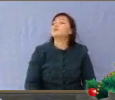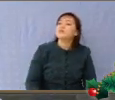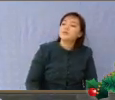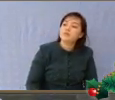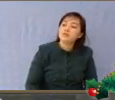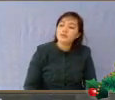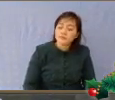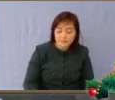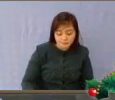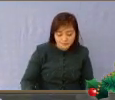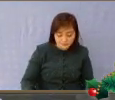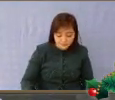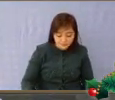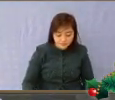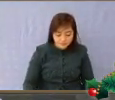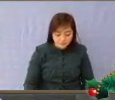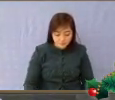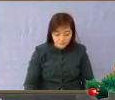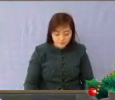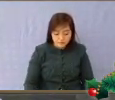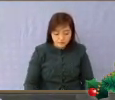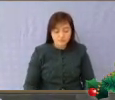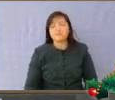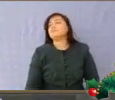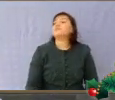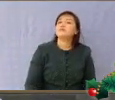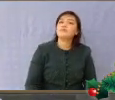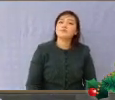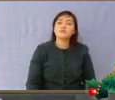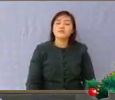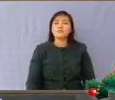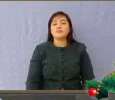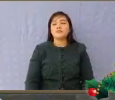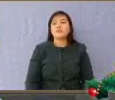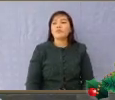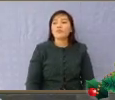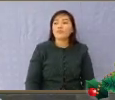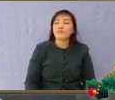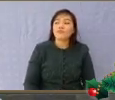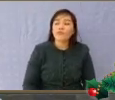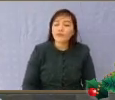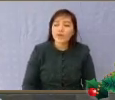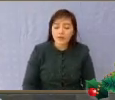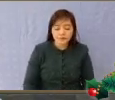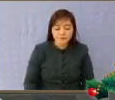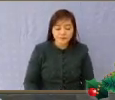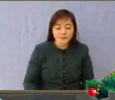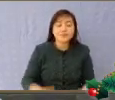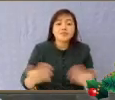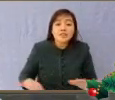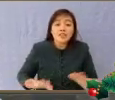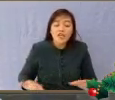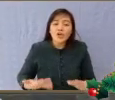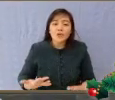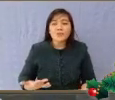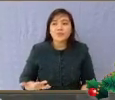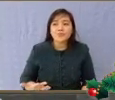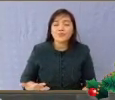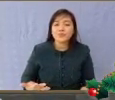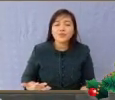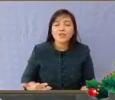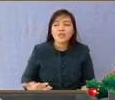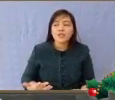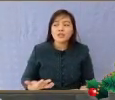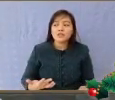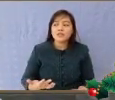ang tawag po doon ay third person. I hope nakukuha nyo po. Now, dito po makikita nyo po dito,